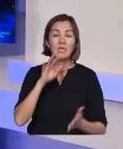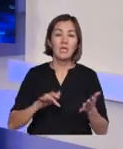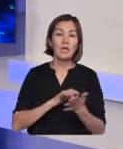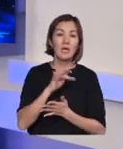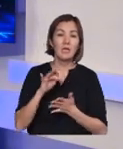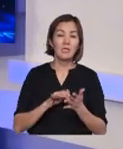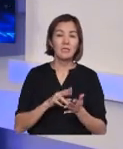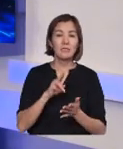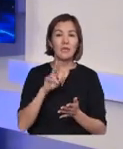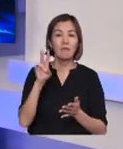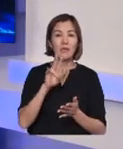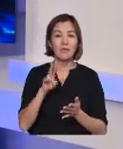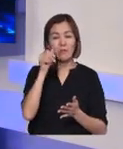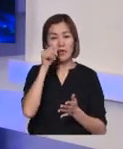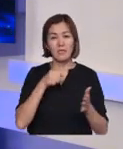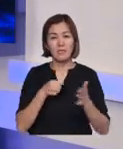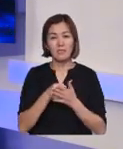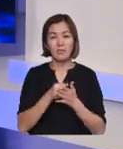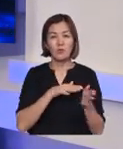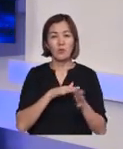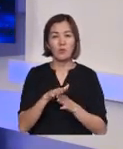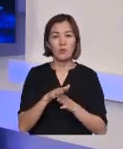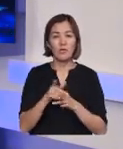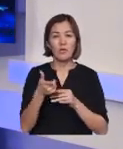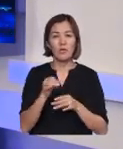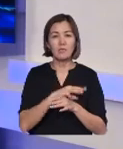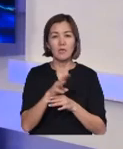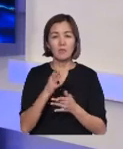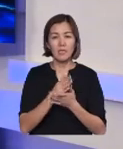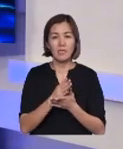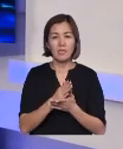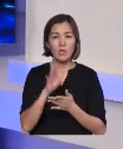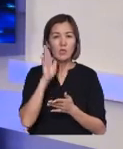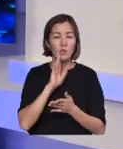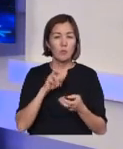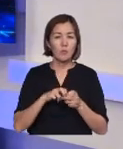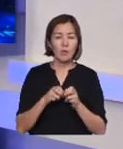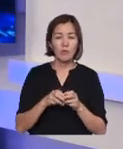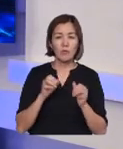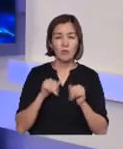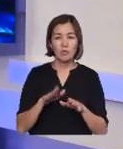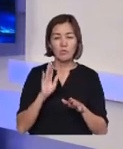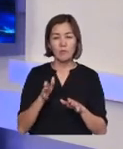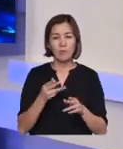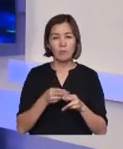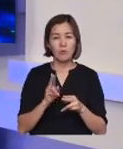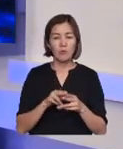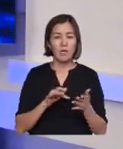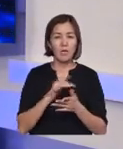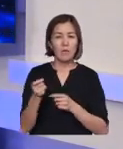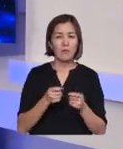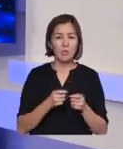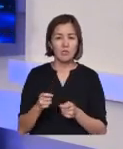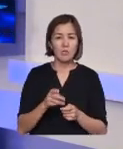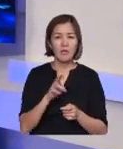Текелі қаласы қараша айына дейін толықтай көгілдір отынмен қамтылады. Сонымен қатар ауызсу мәселесі де түпкілікті шешілмек. Бұл туралы қала